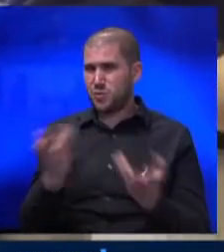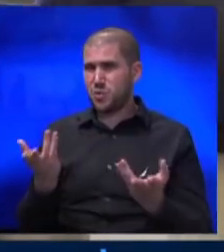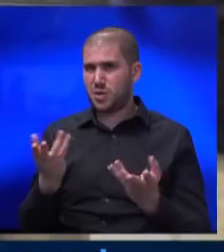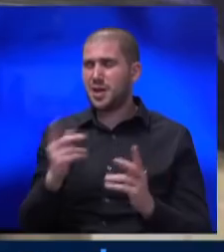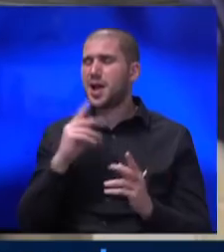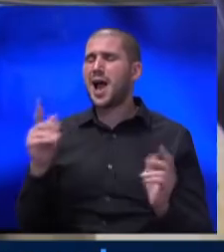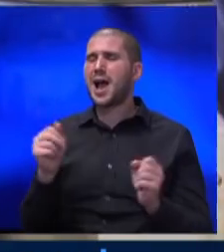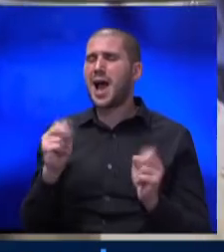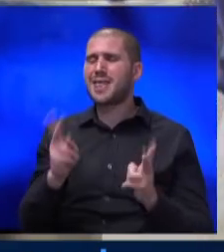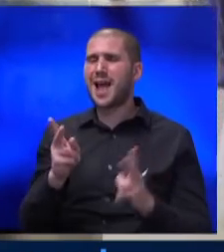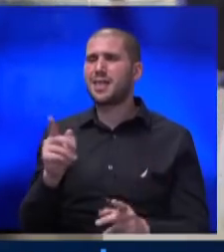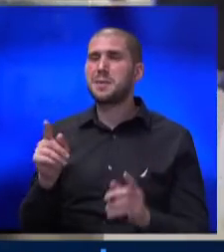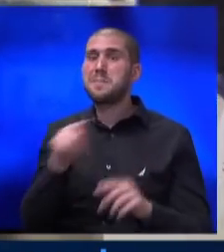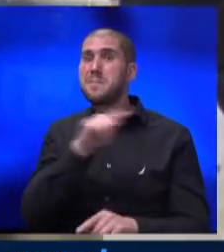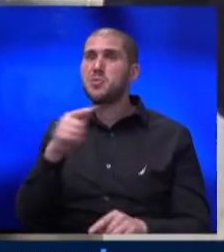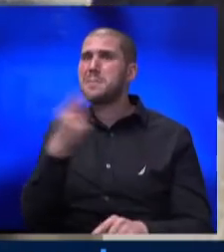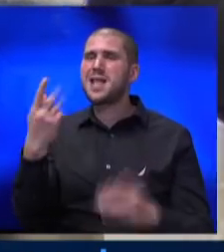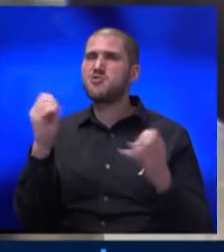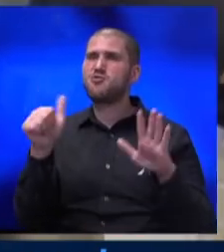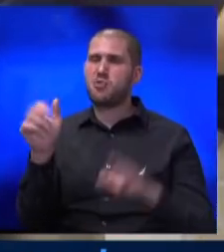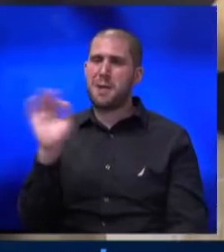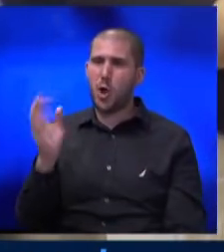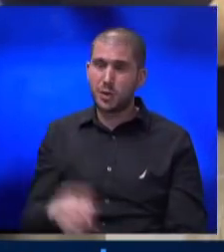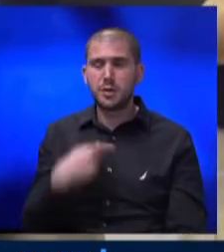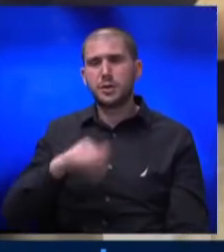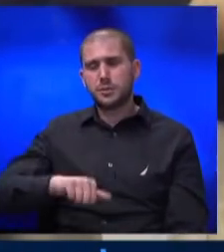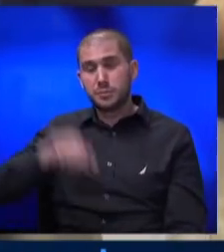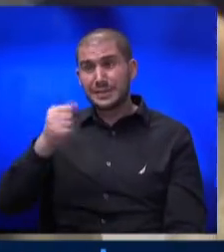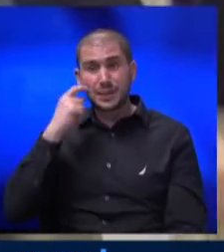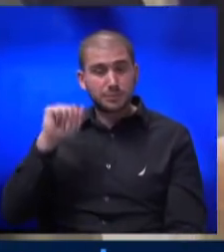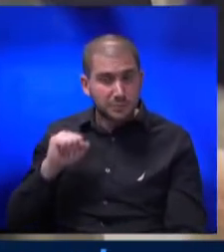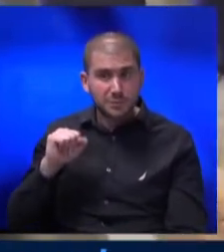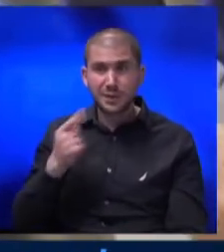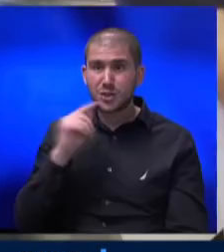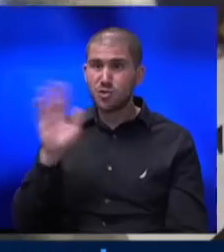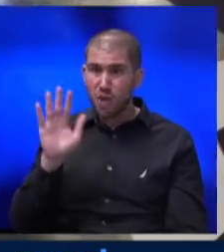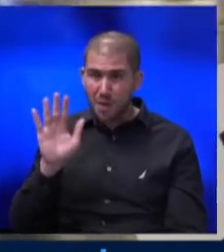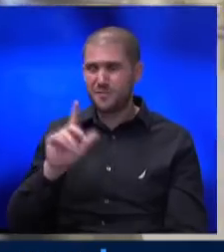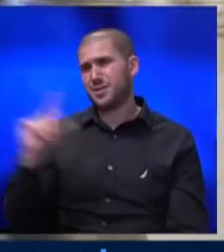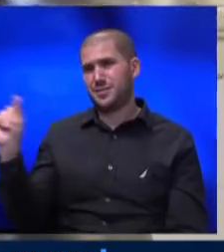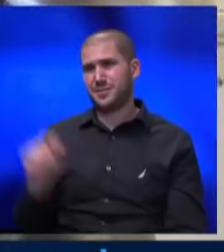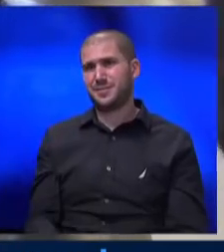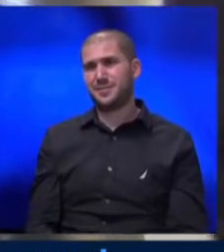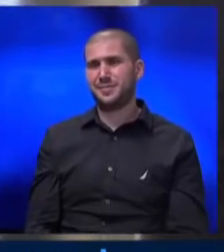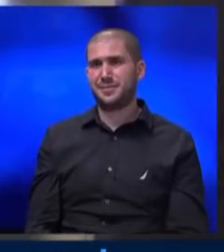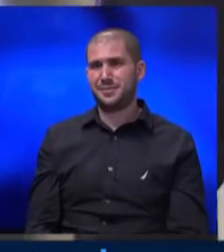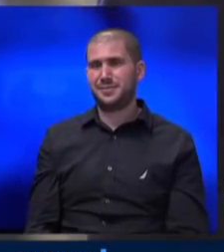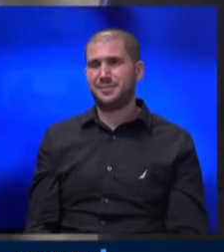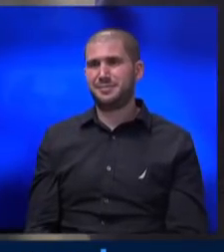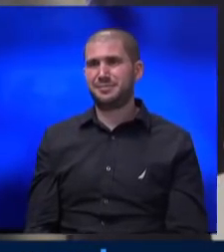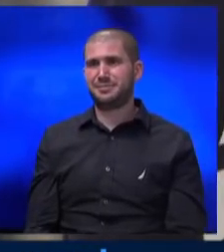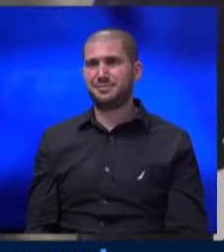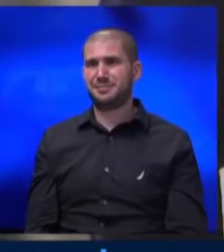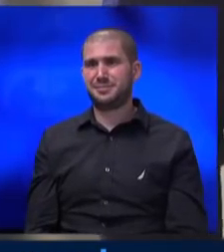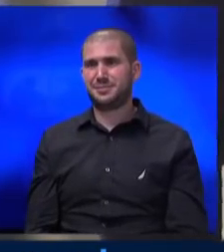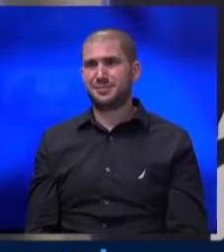נוזלי, הטמפרטורה כאן היא מינוס 196 מעלות. אוקיי. אנחנו פותחים קצת, מסתכלי, תגידי עליהם שלום, שלום. טוב. ונסגור, טוב? אוקיי.